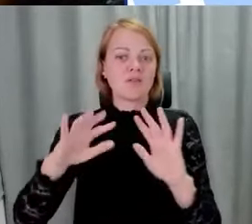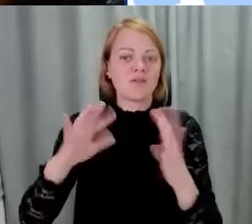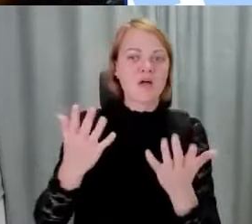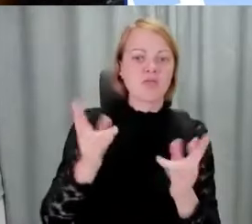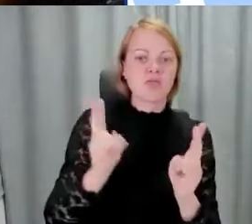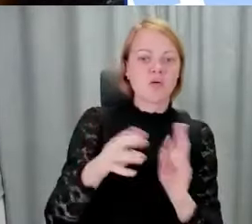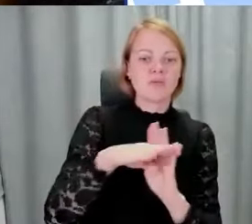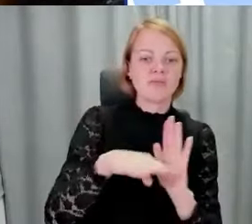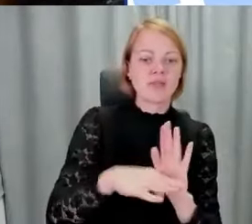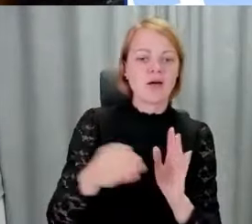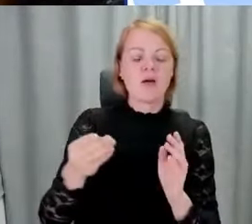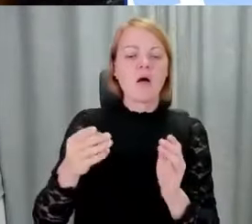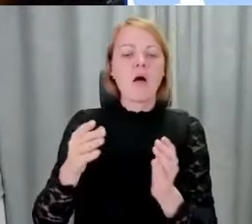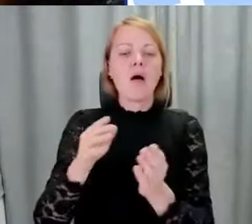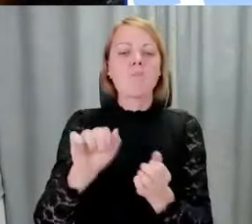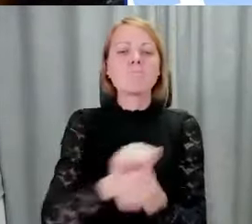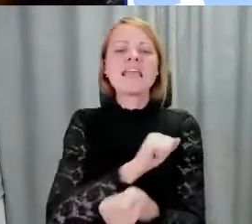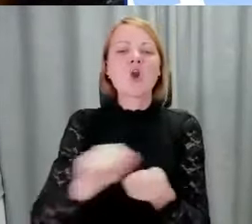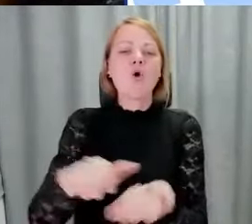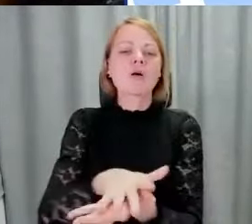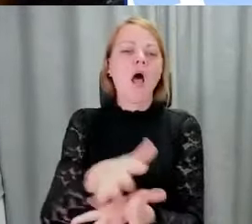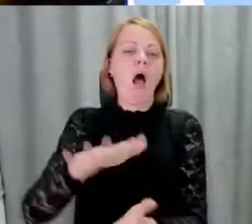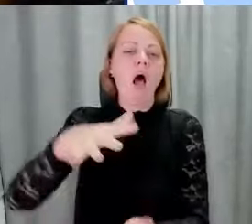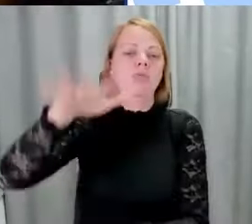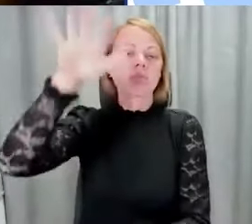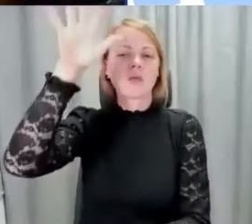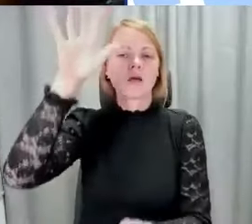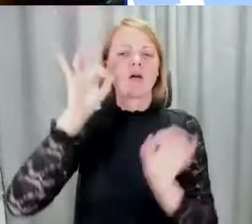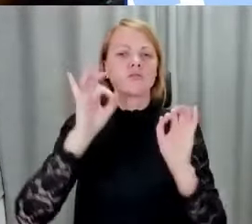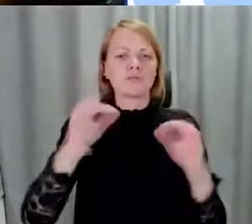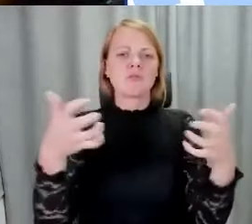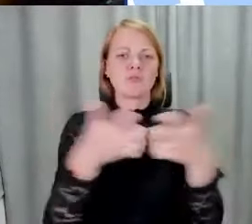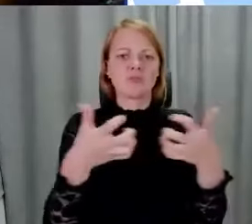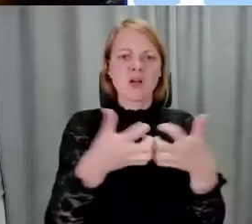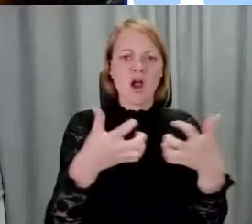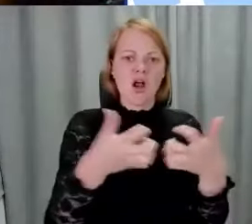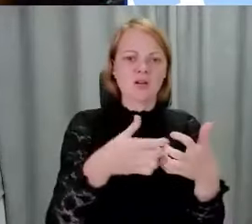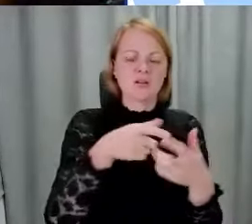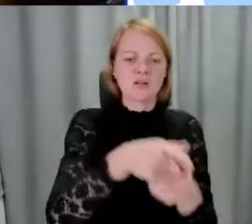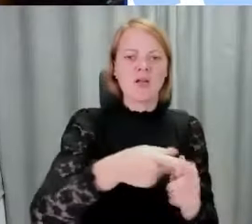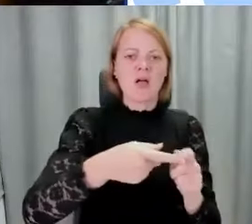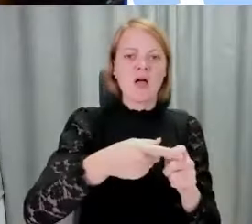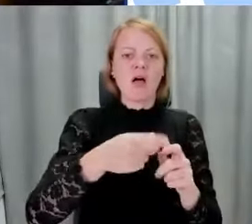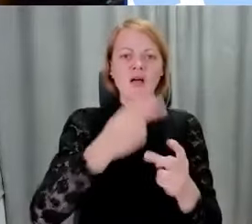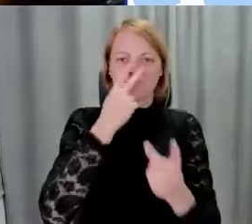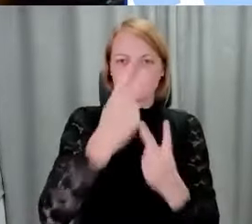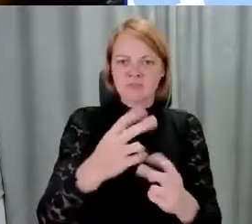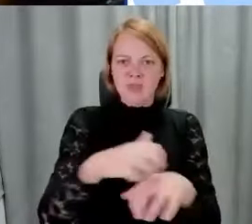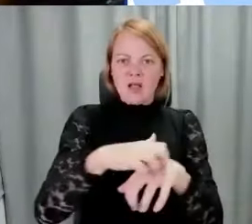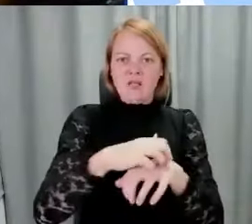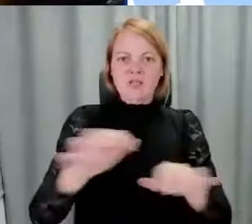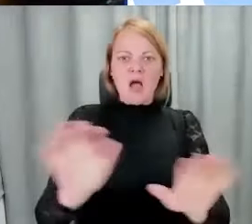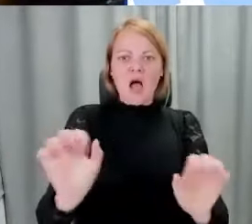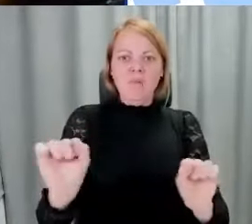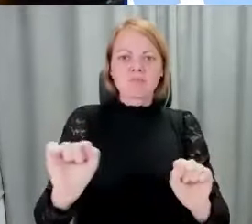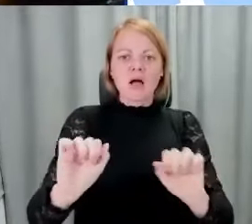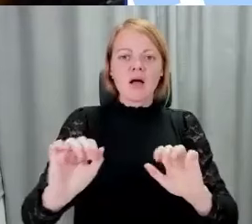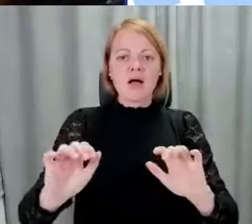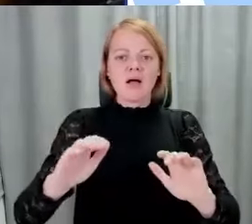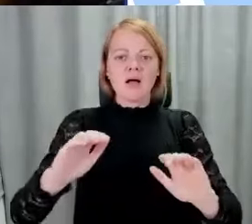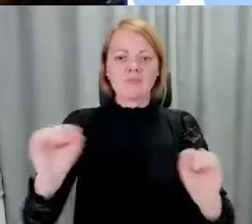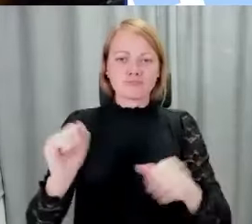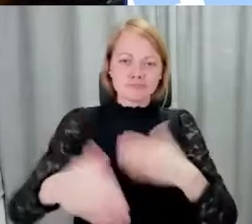par birokrātijas to ceļu, jo vai tiešām karš nav forsmažors, kurš liek pātrinātā režīmā šo risināt? Pātrinātā